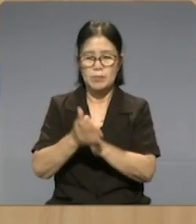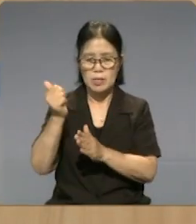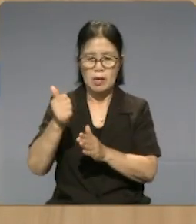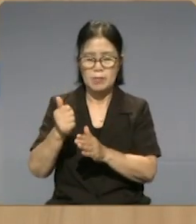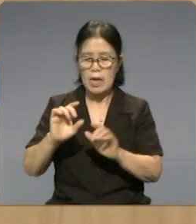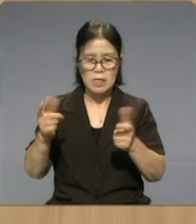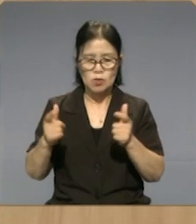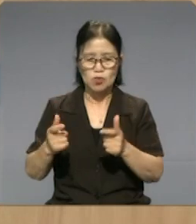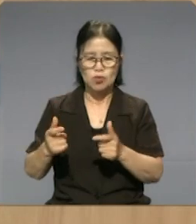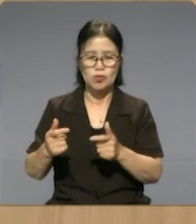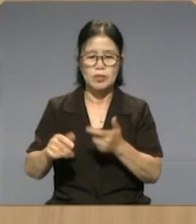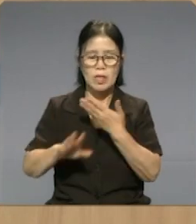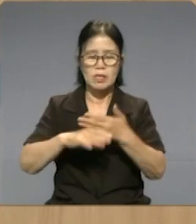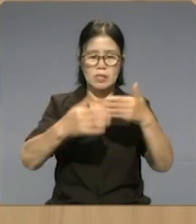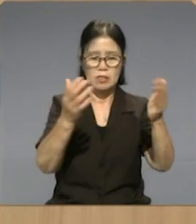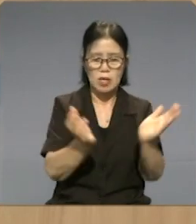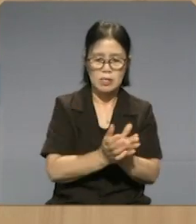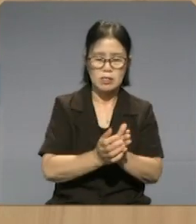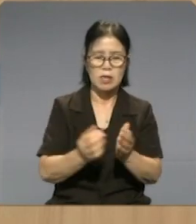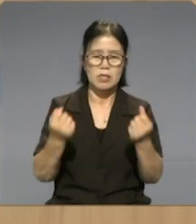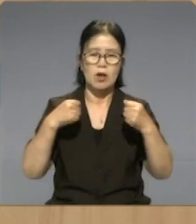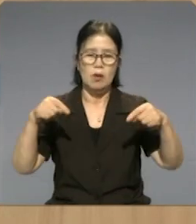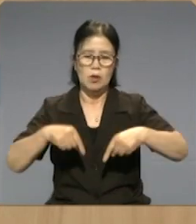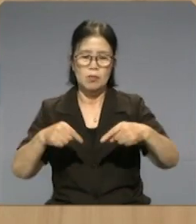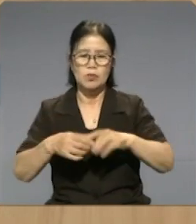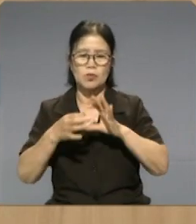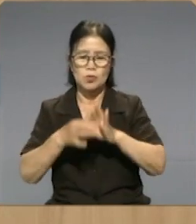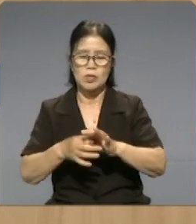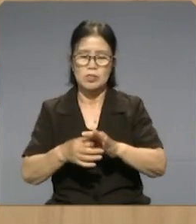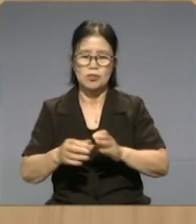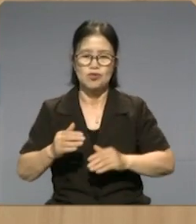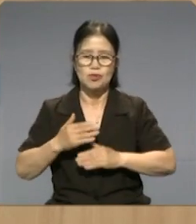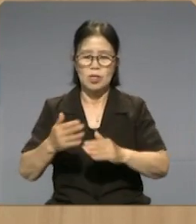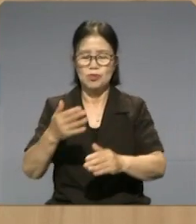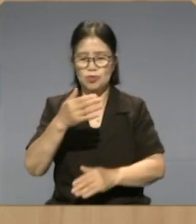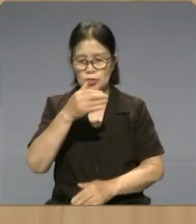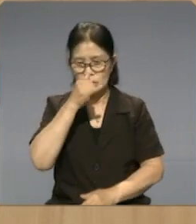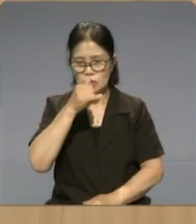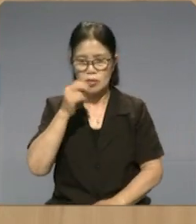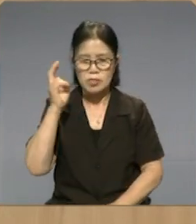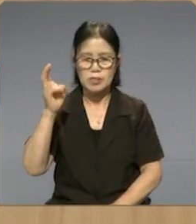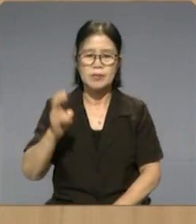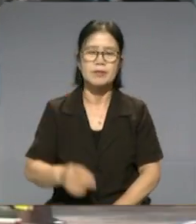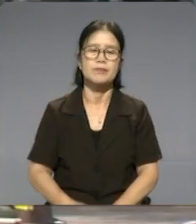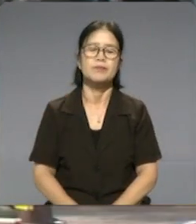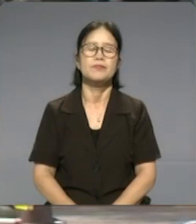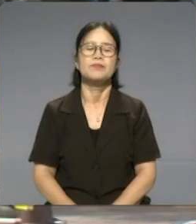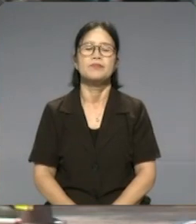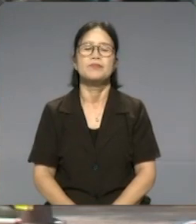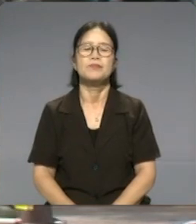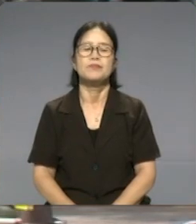차원에서가 아니라 또 다른 기관들과의 협업을 통해서 추진할 수 있을 거라고 생각합니다.